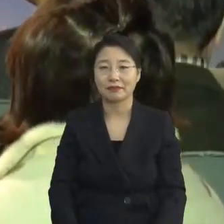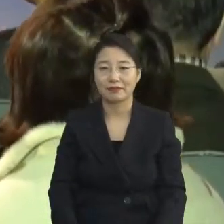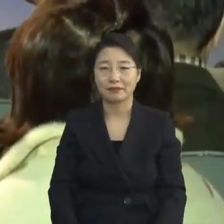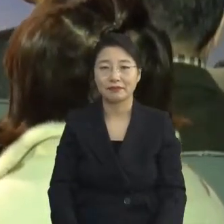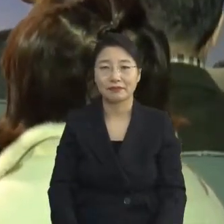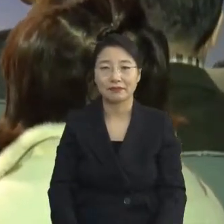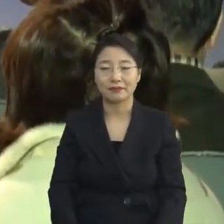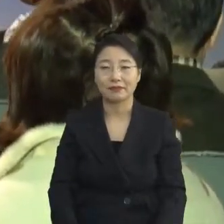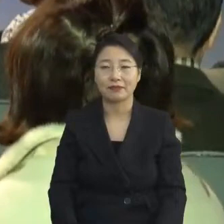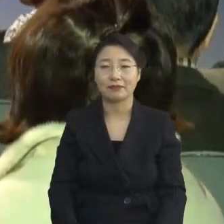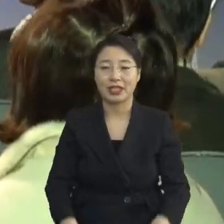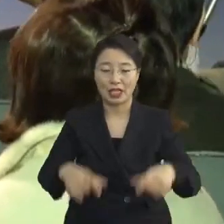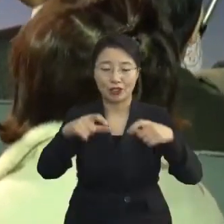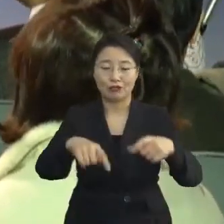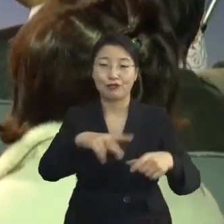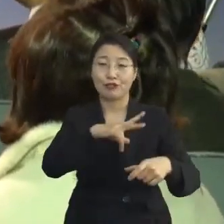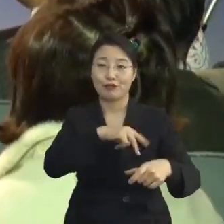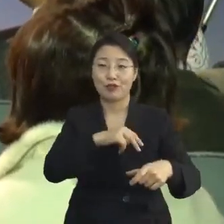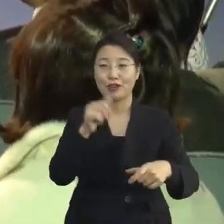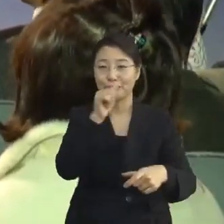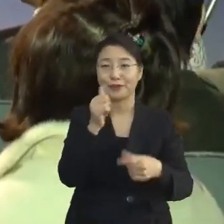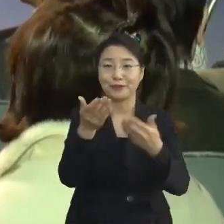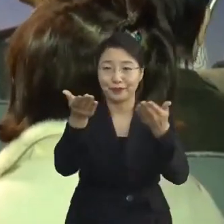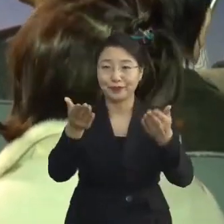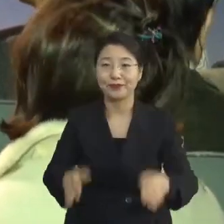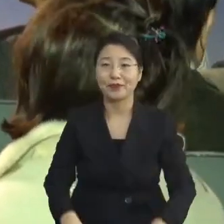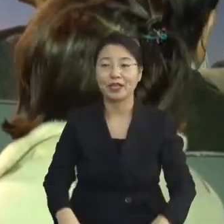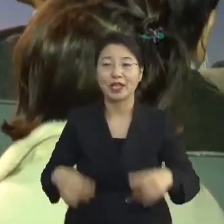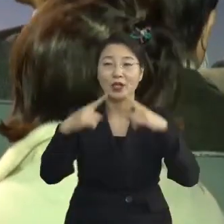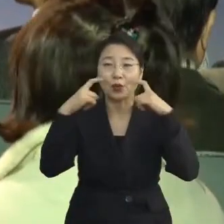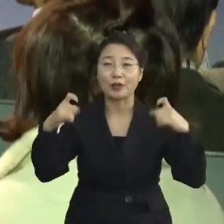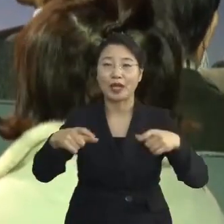다음은 구의원님들을 소개해드리겠습니다.